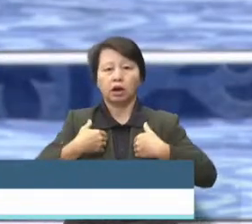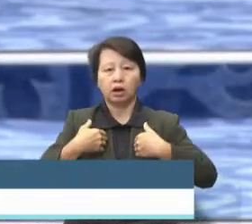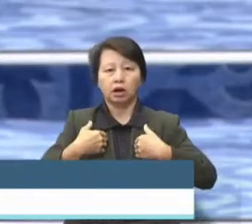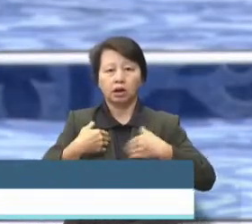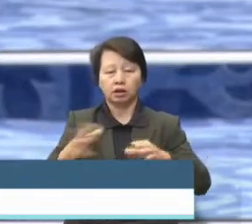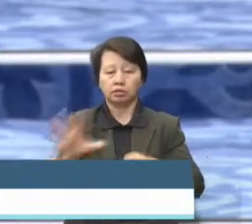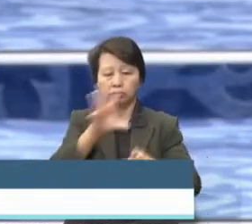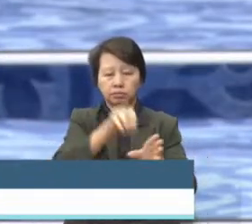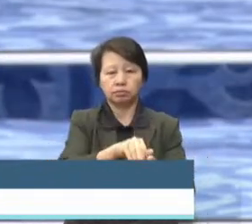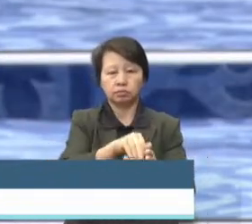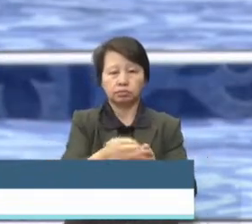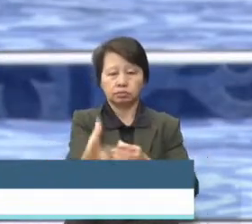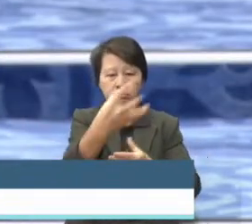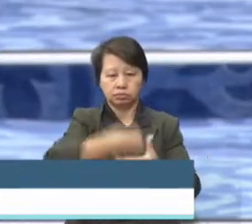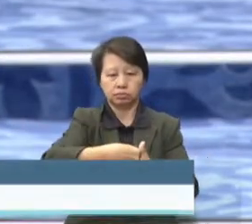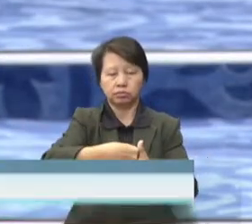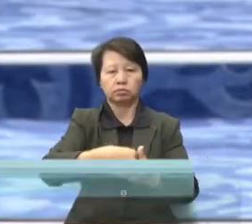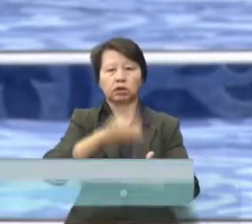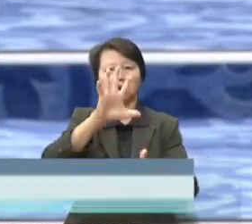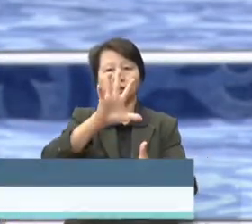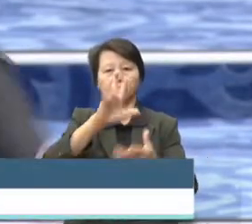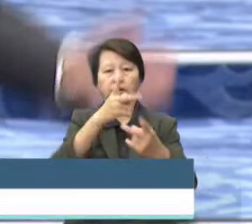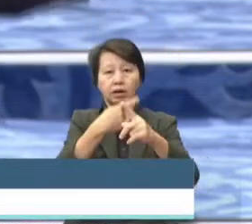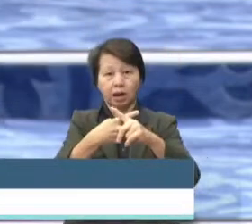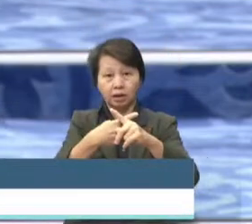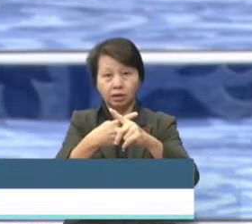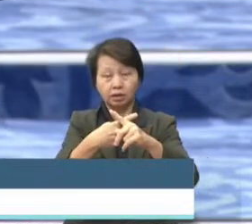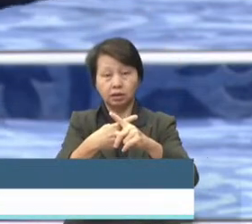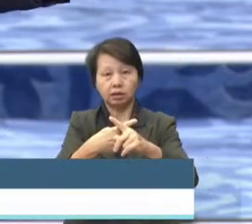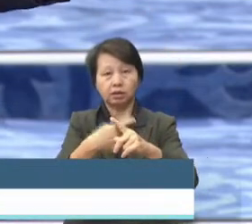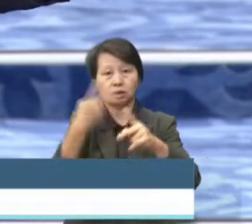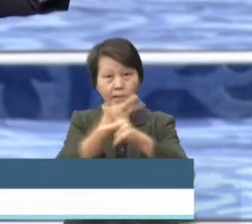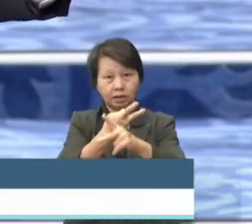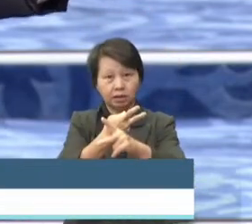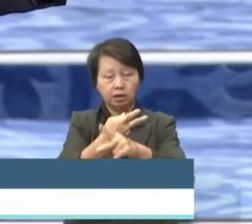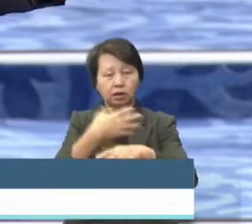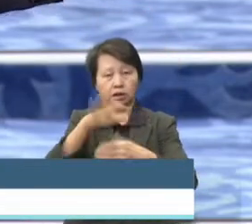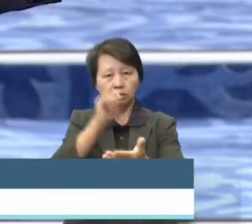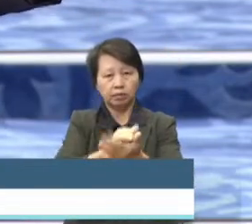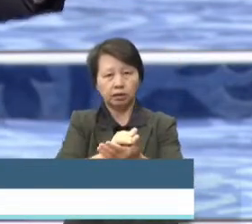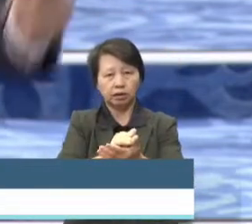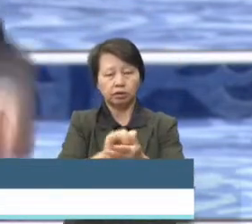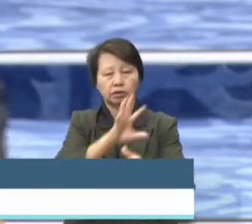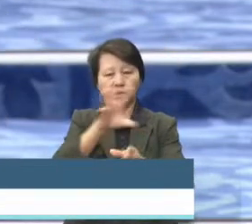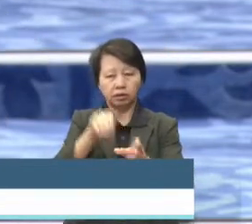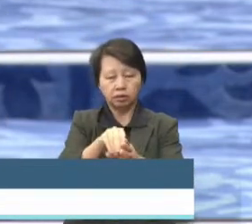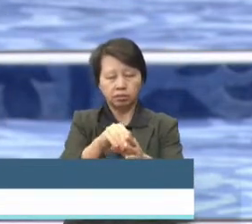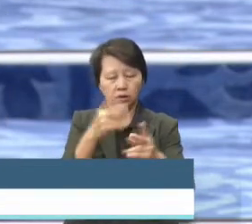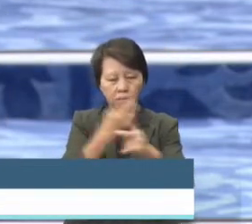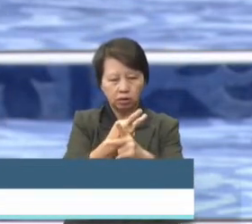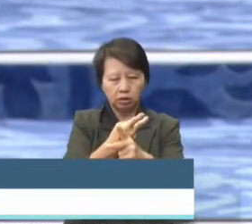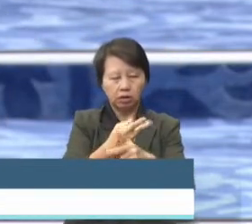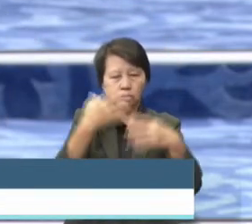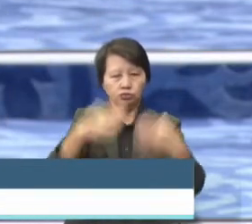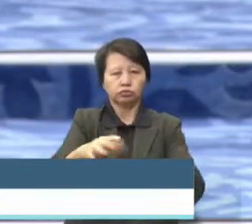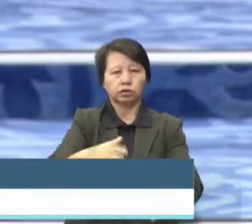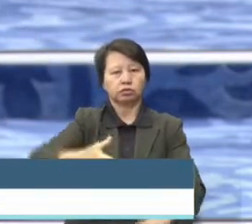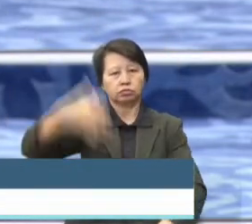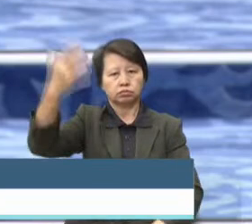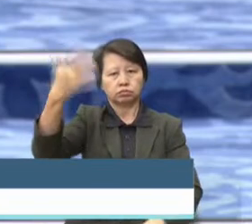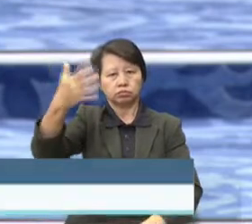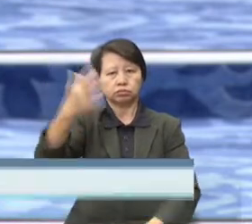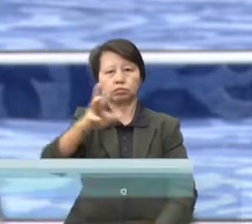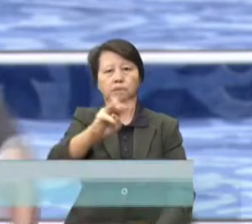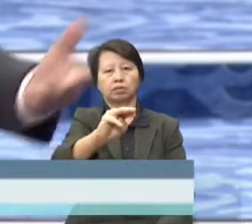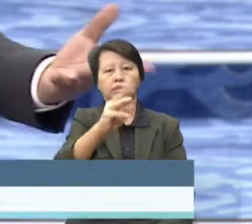sesi libat urus lima kali dan kemudian hasil libat urus tu telah pun kita bentangkan pada